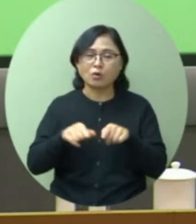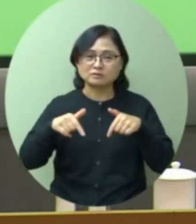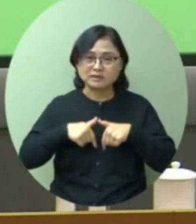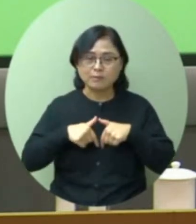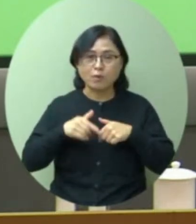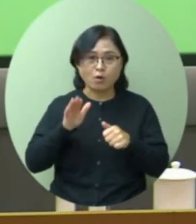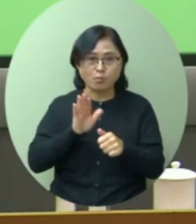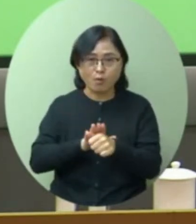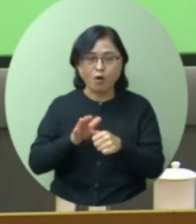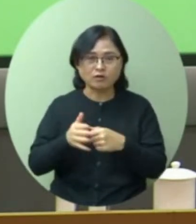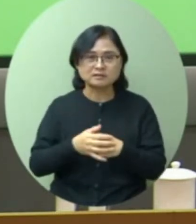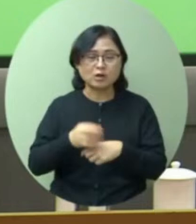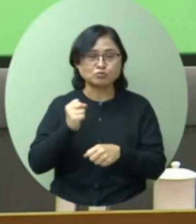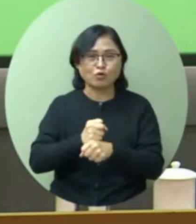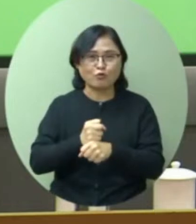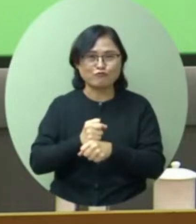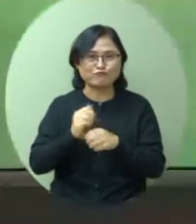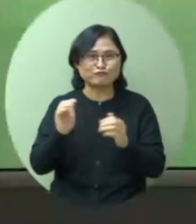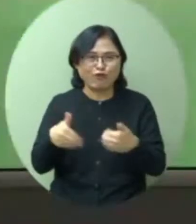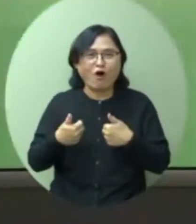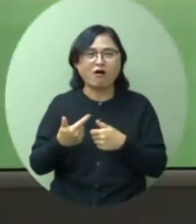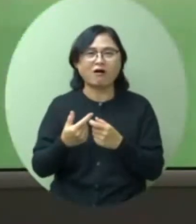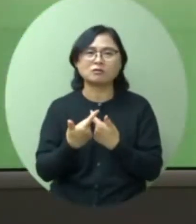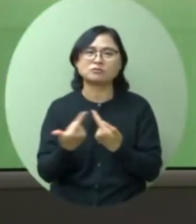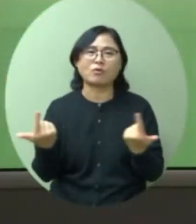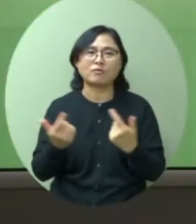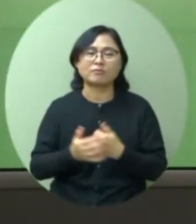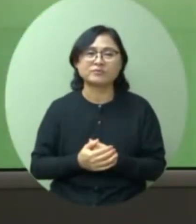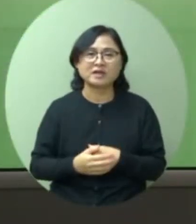effect. Thank you. 好，今日行政長官。